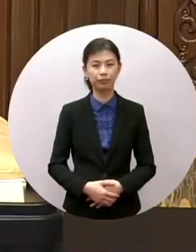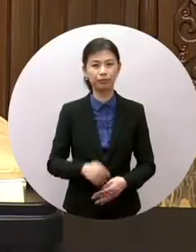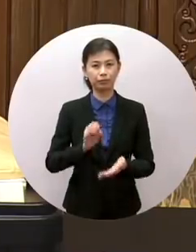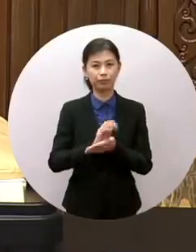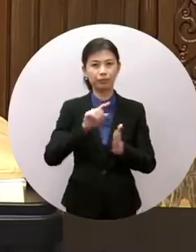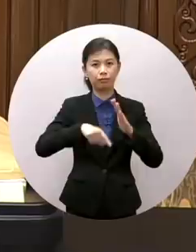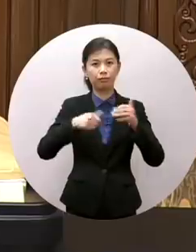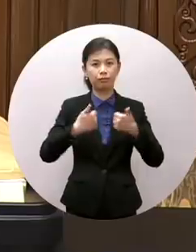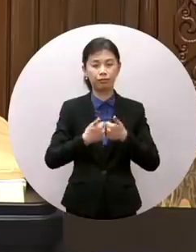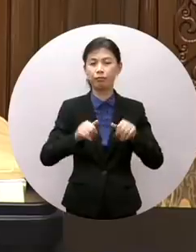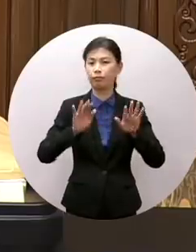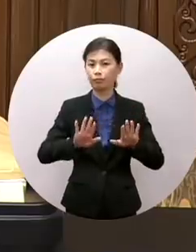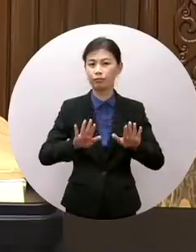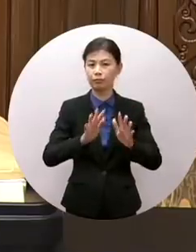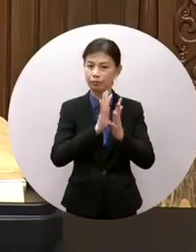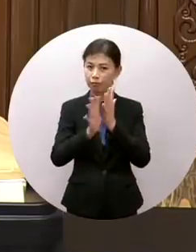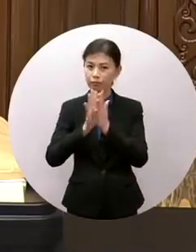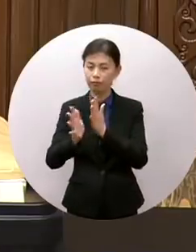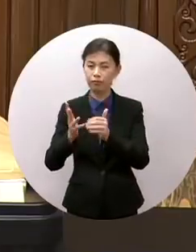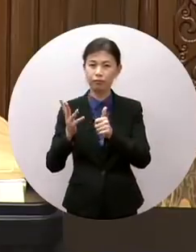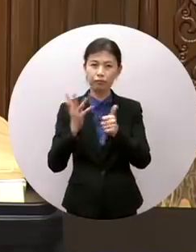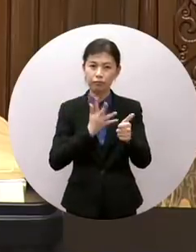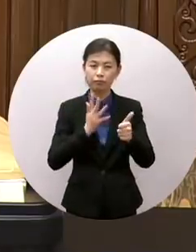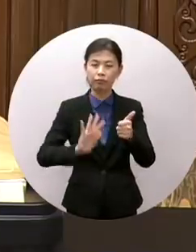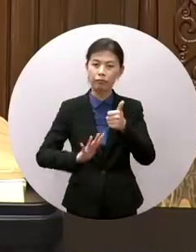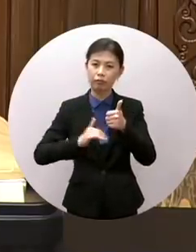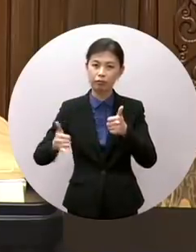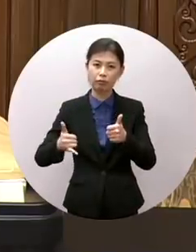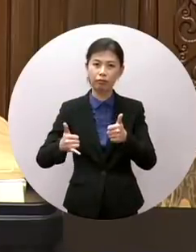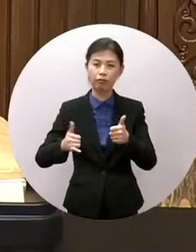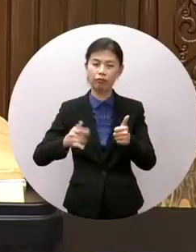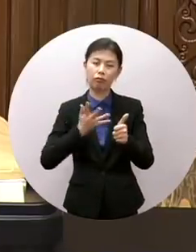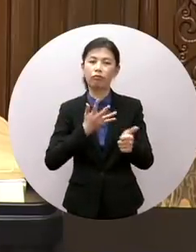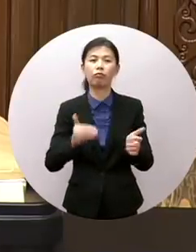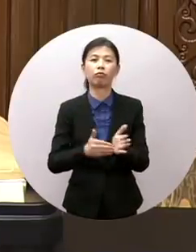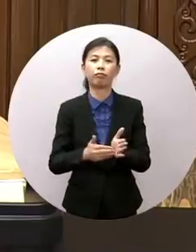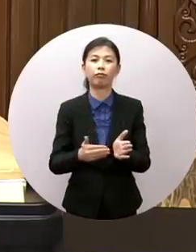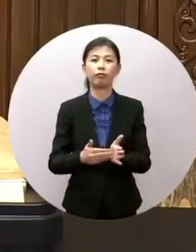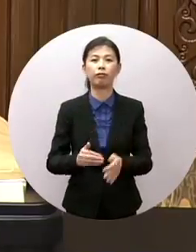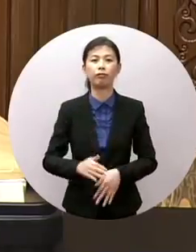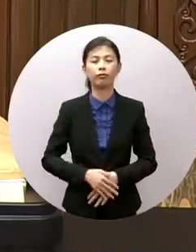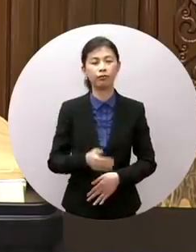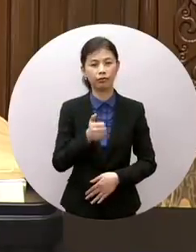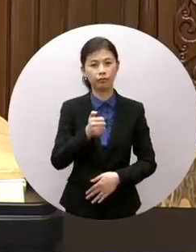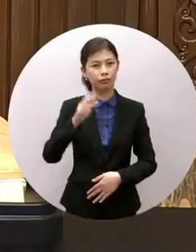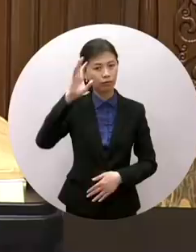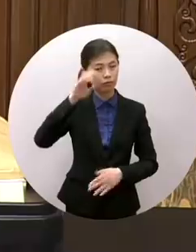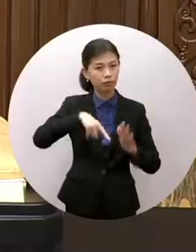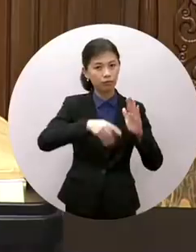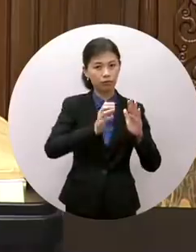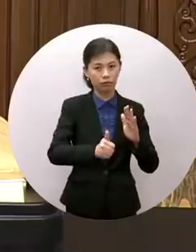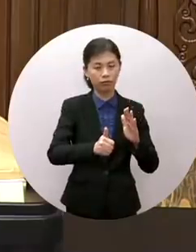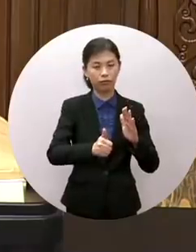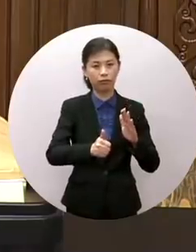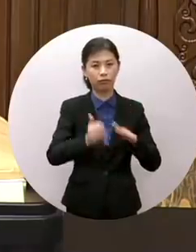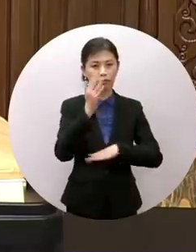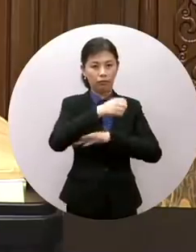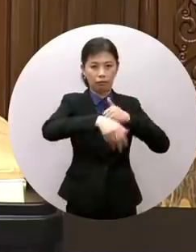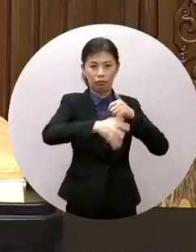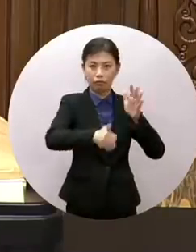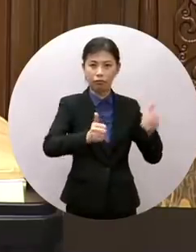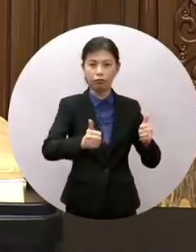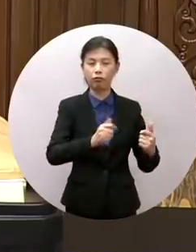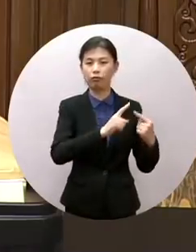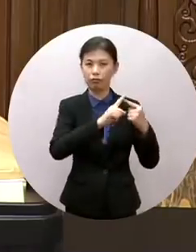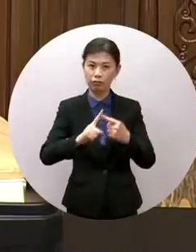报院会。本日排定质询之委员均已质询完毕，谢谢苏院长及相关部会首长列